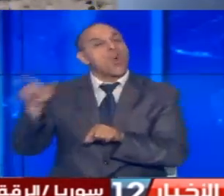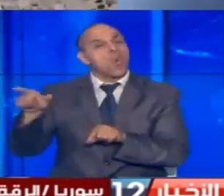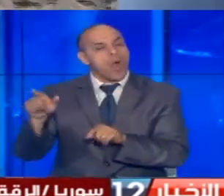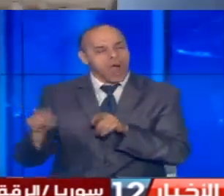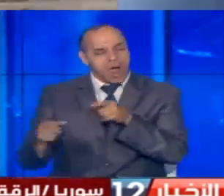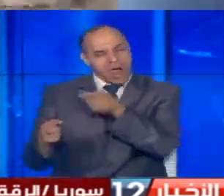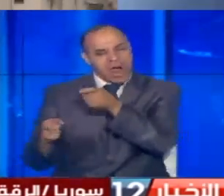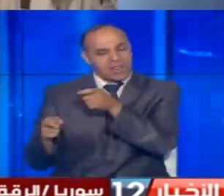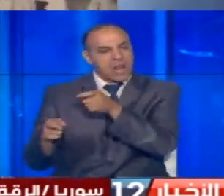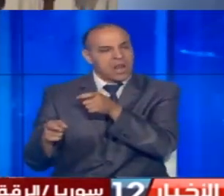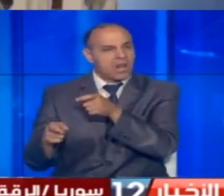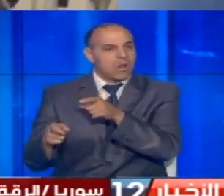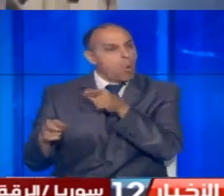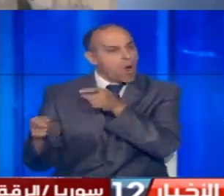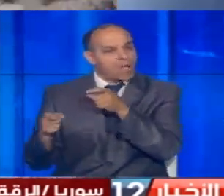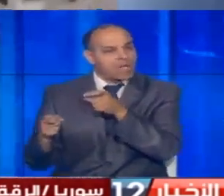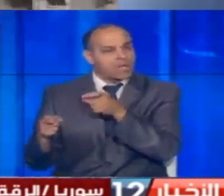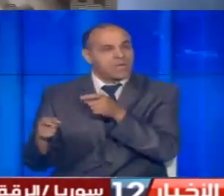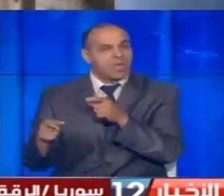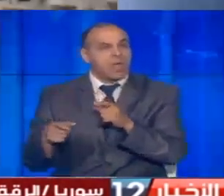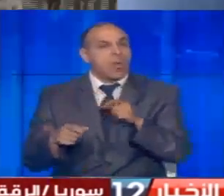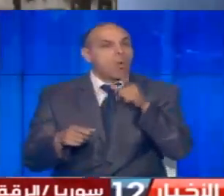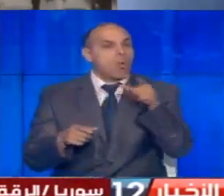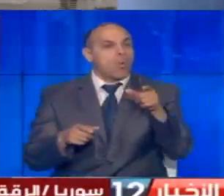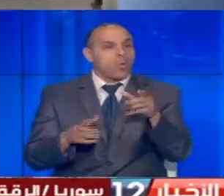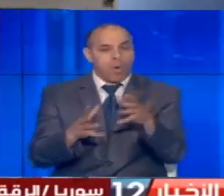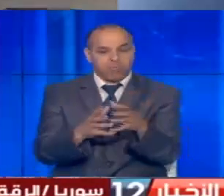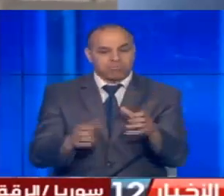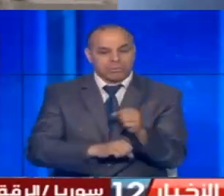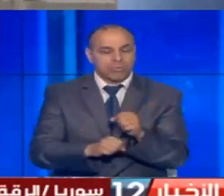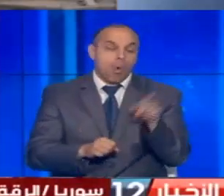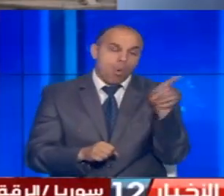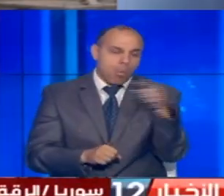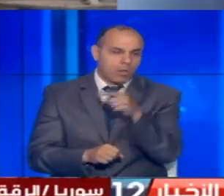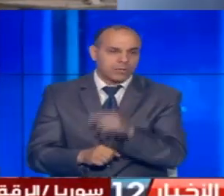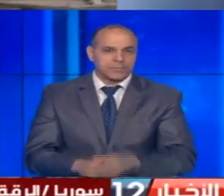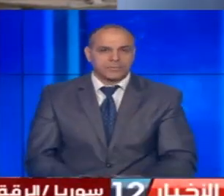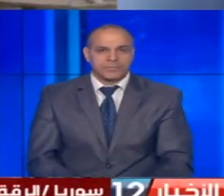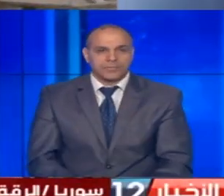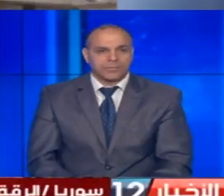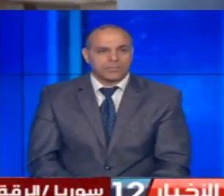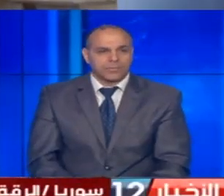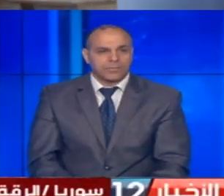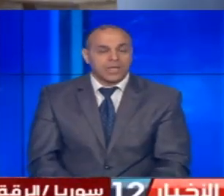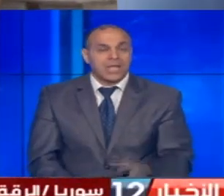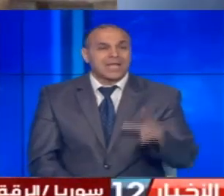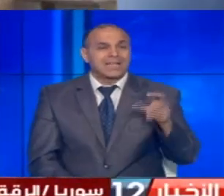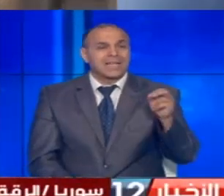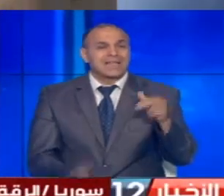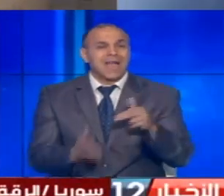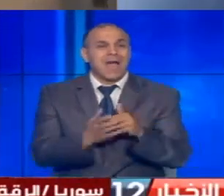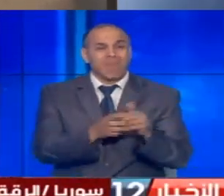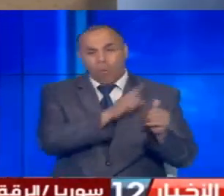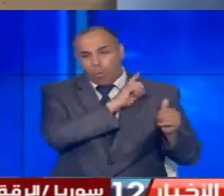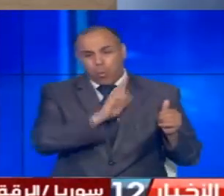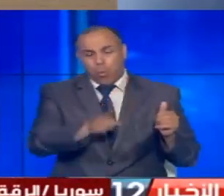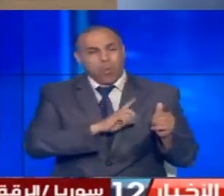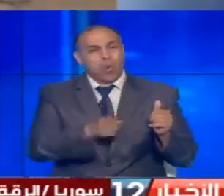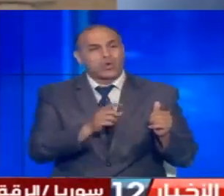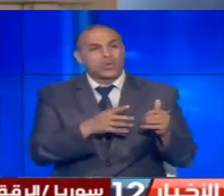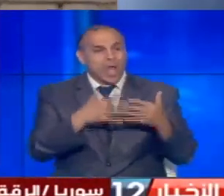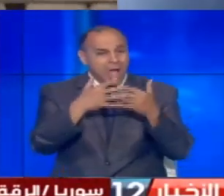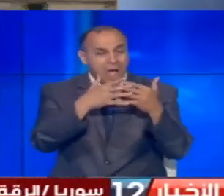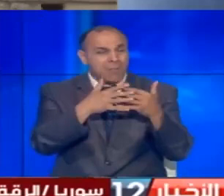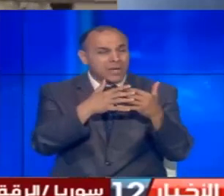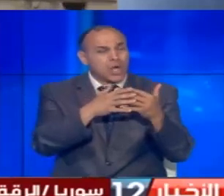مسؤولية احتجازهم في المدينة واستعمالهم دروعا بشرية. 30,000 قذيفة أسقطها التحالف على